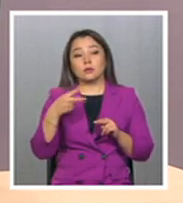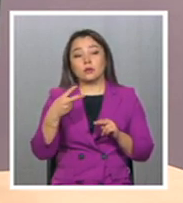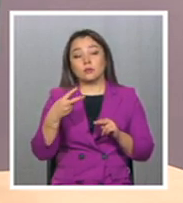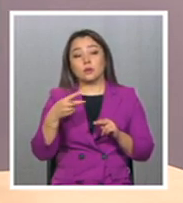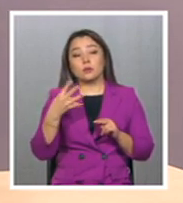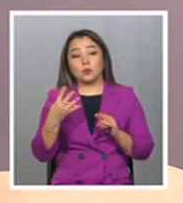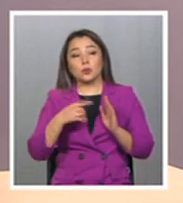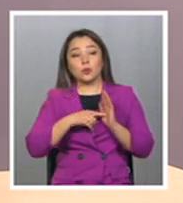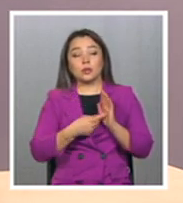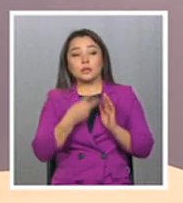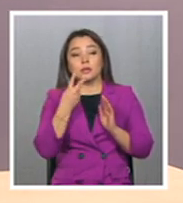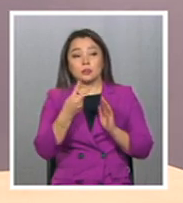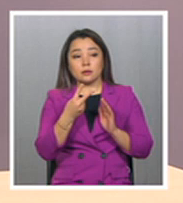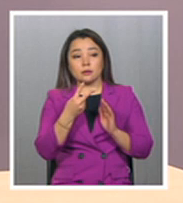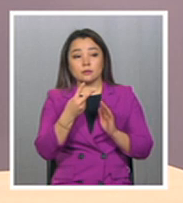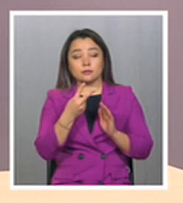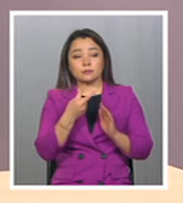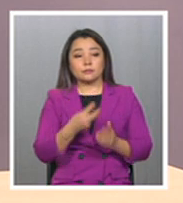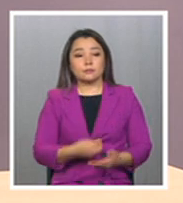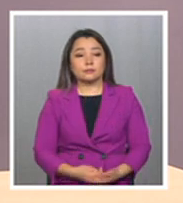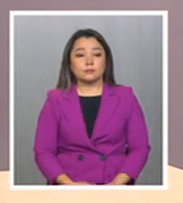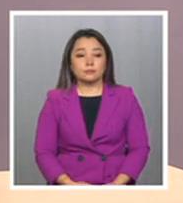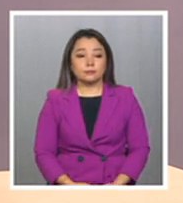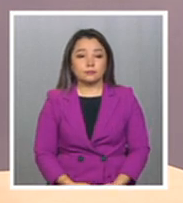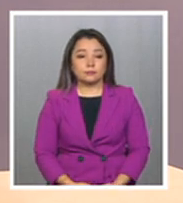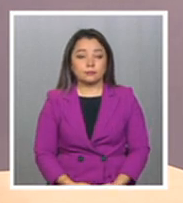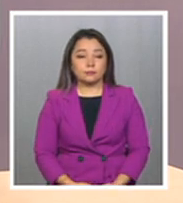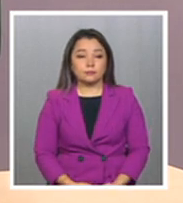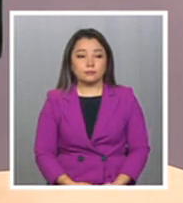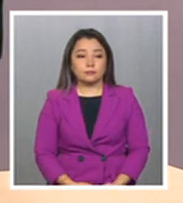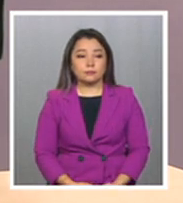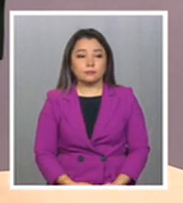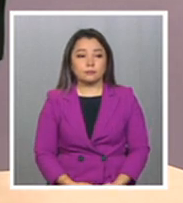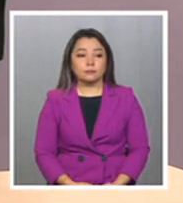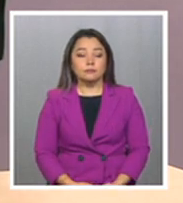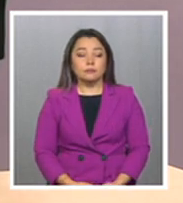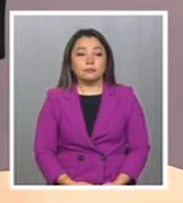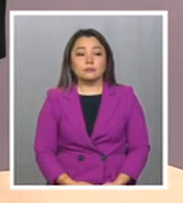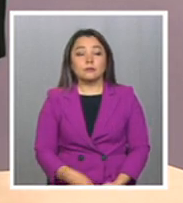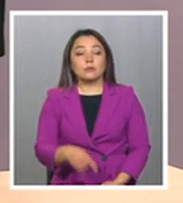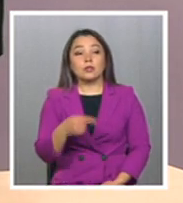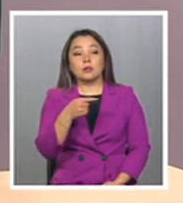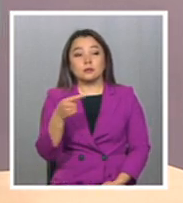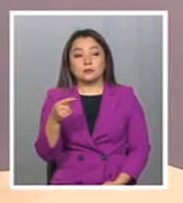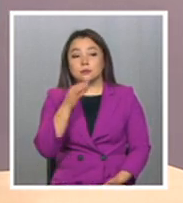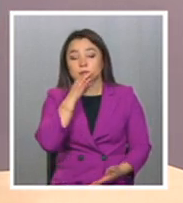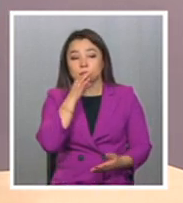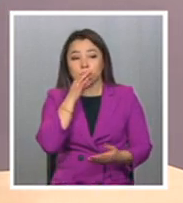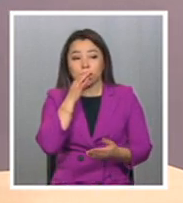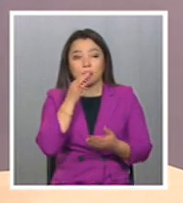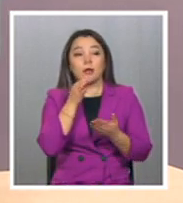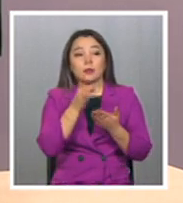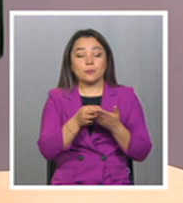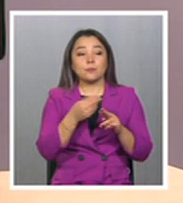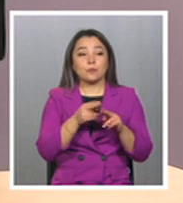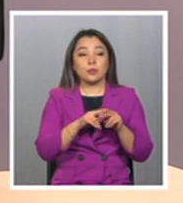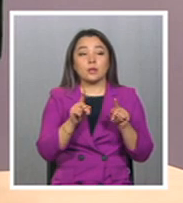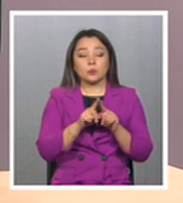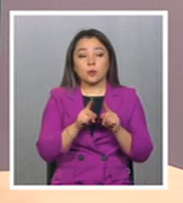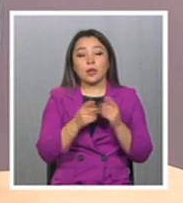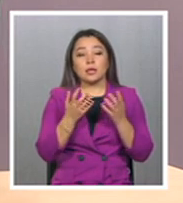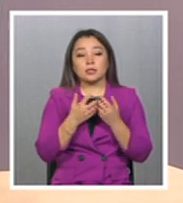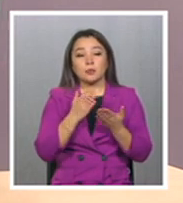бен 2-нің көбейтіндісіне тең екен. Алдымен азайғыштың мәнін есептеп алайық. Ол